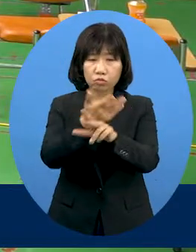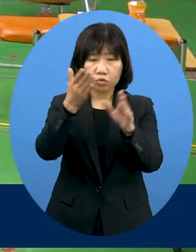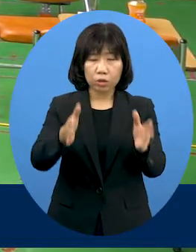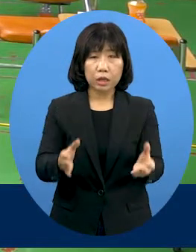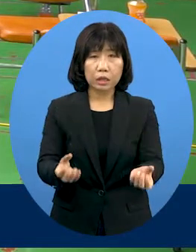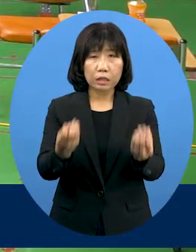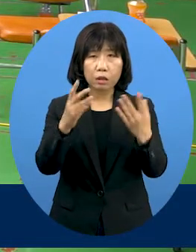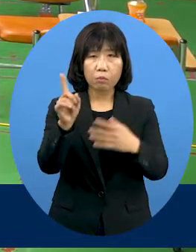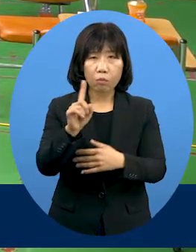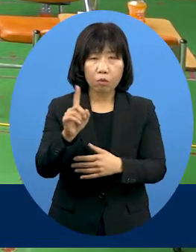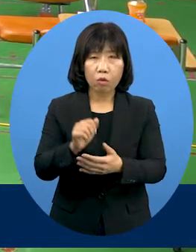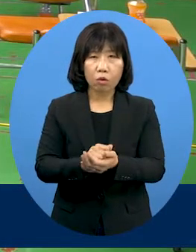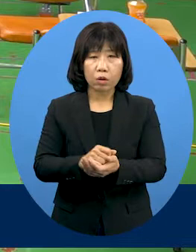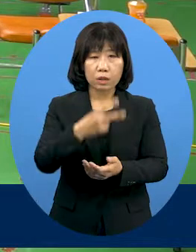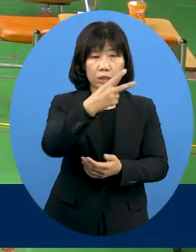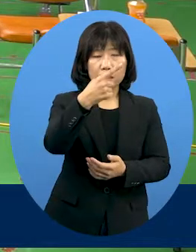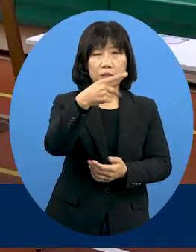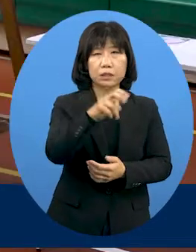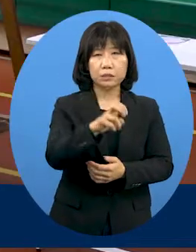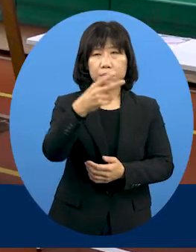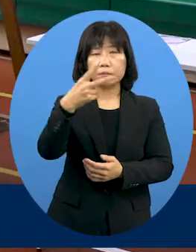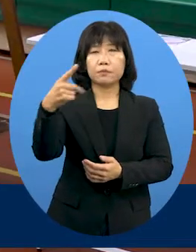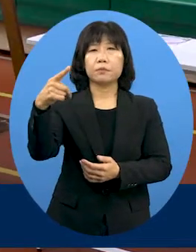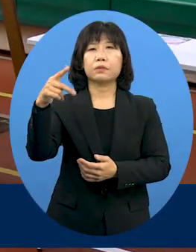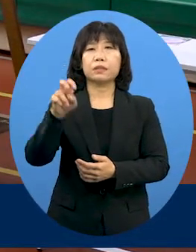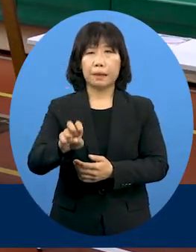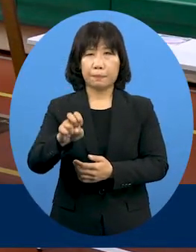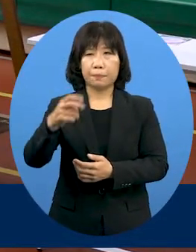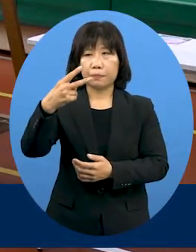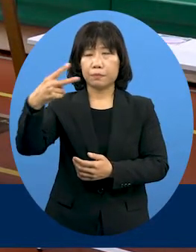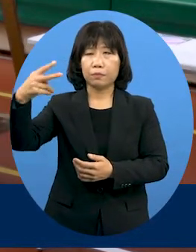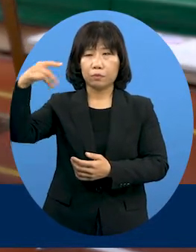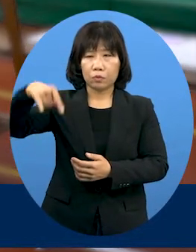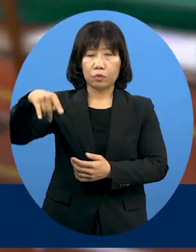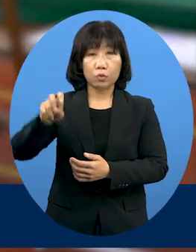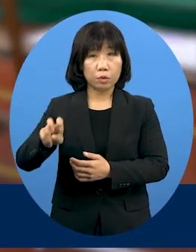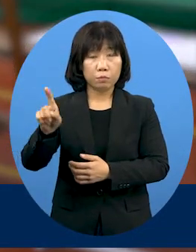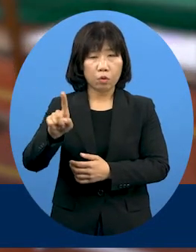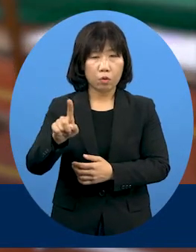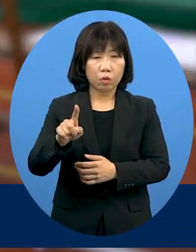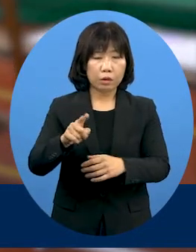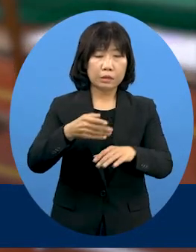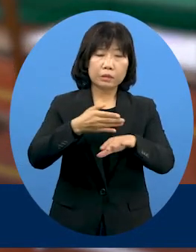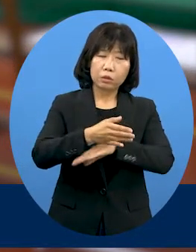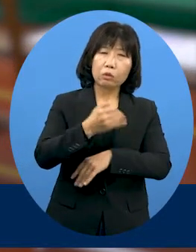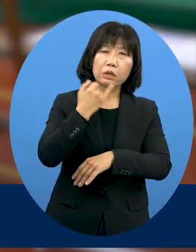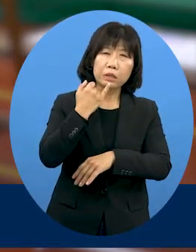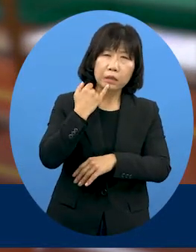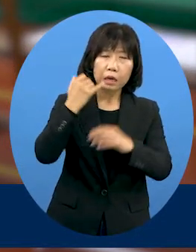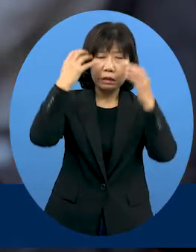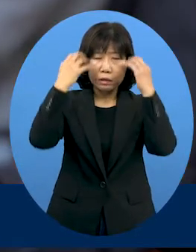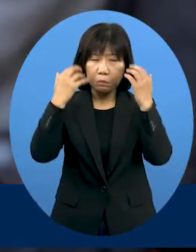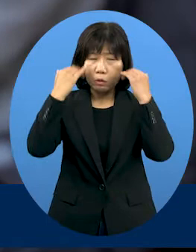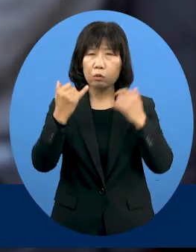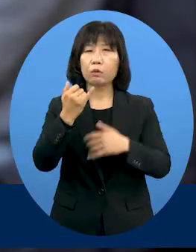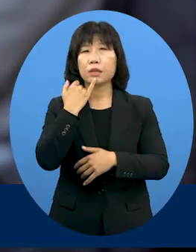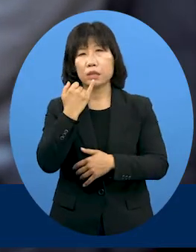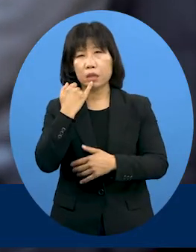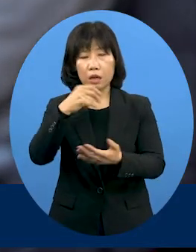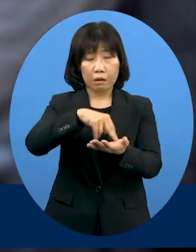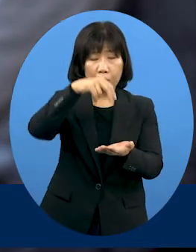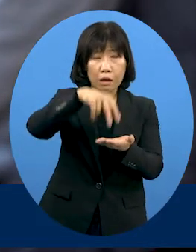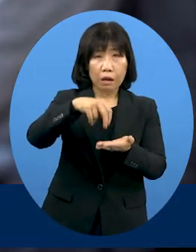청년 주간 행사에는 동대문구청 연의 뜸 땀띠 믈 주제로 좀 더 뜬 드려도 괜찮아 좀 더 땀 흘려도